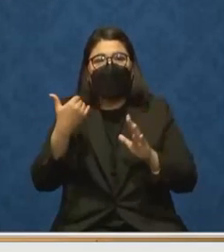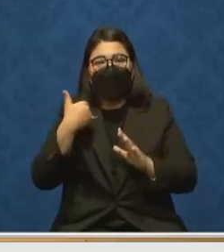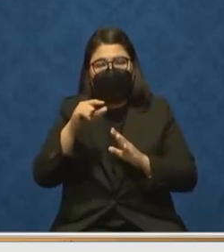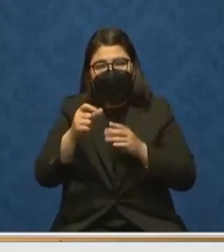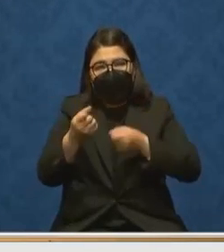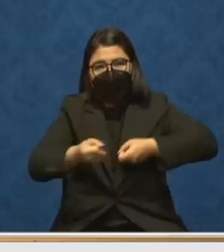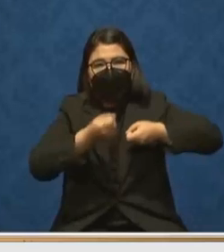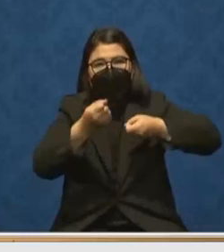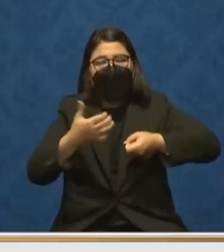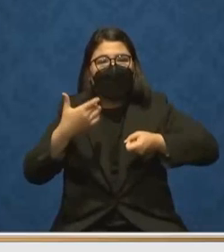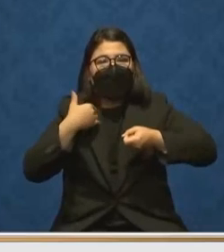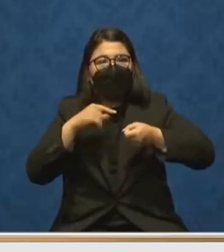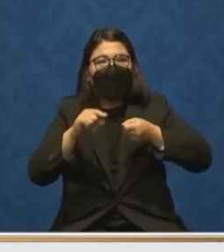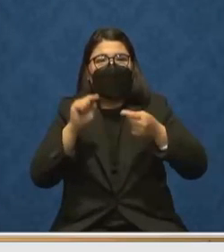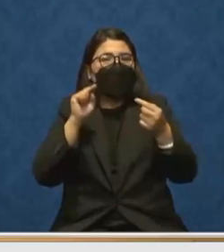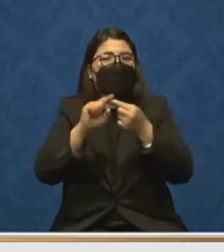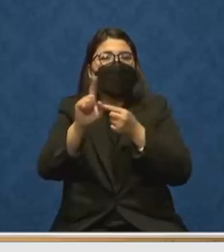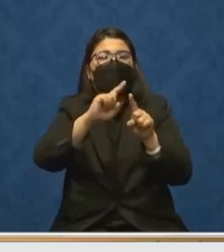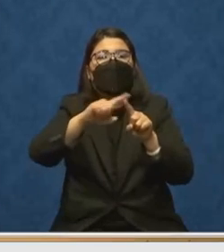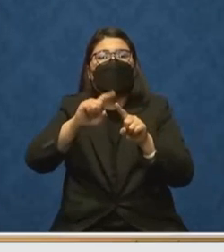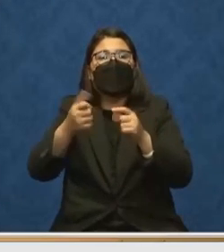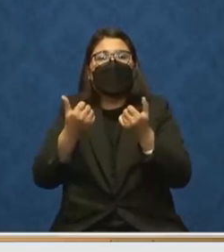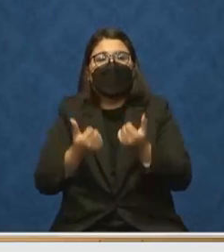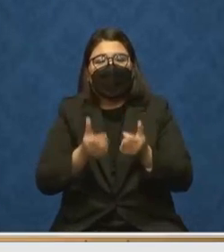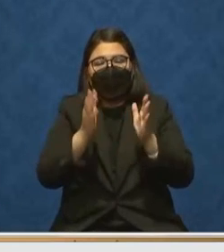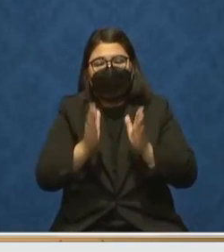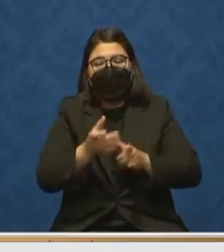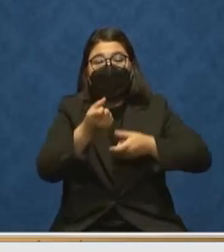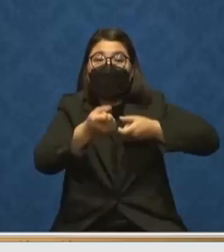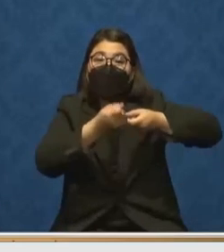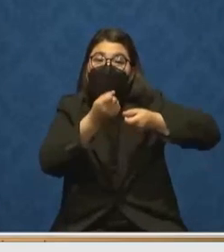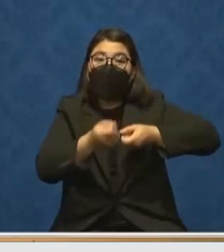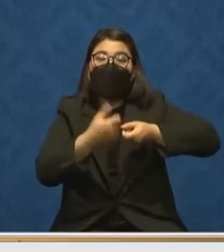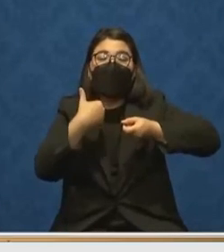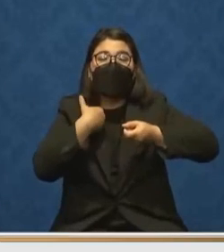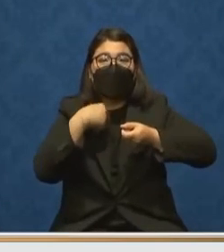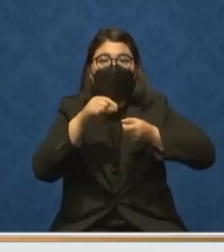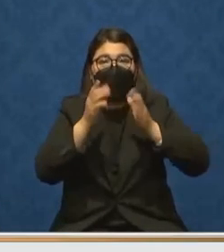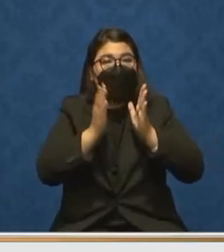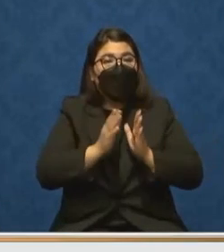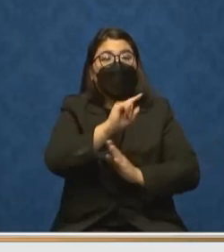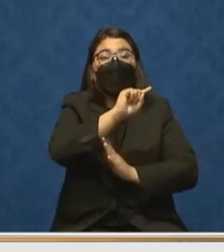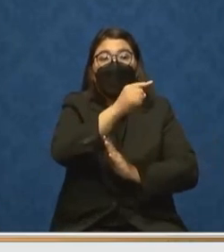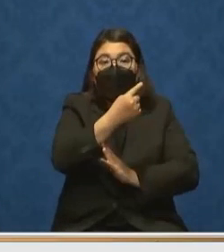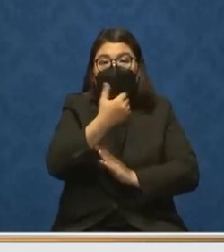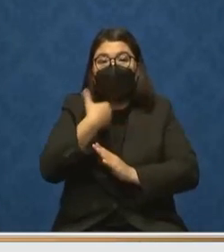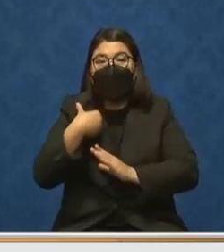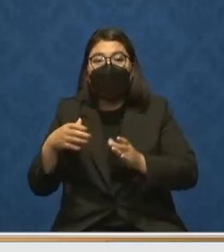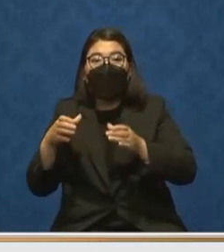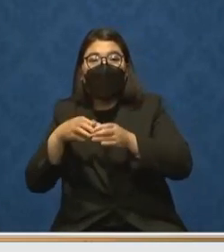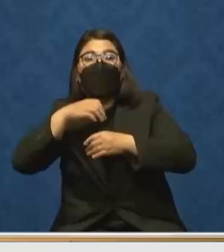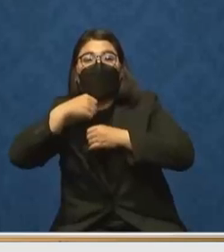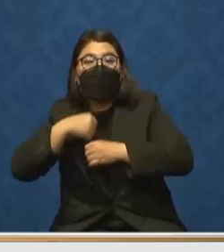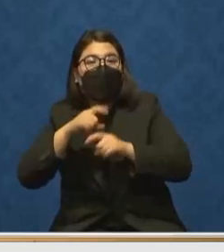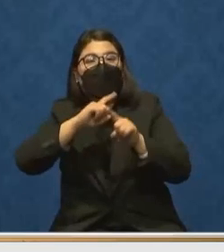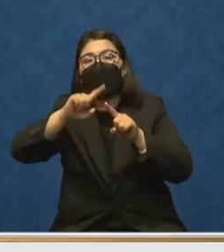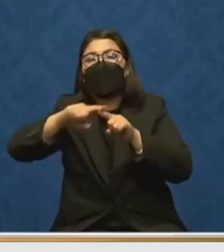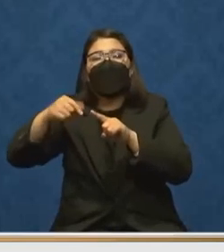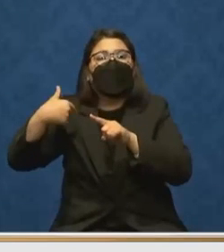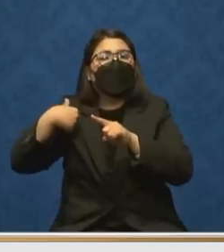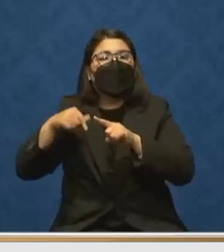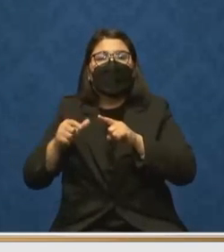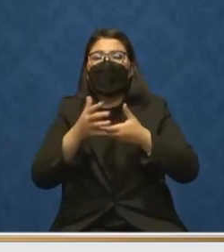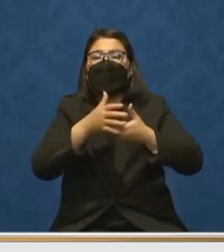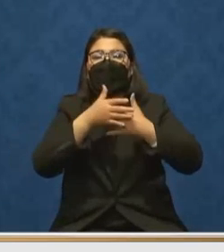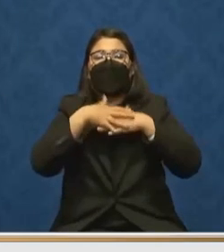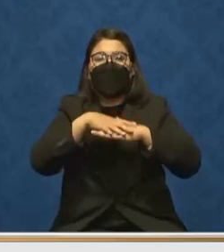ความโดดเด่นเฉพาะสร้างเกษตรกรรุ่นใหม่และส่งเสริมการรวมกลุ่มเกษตรกรรวมทั้งส่งเสริมความเข้มแข็งเกษตรกรผ่